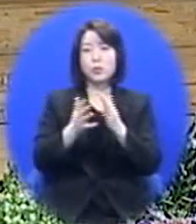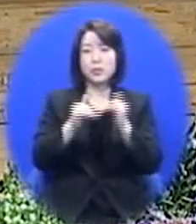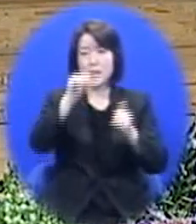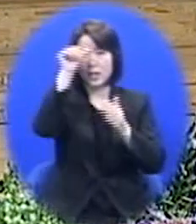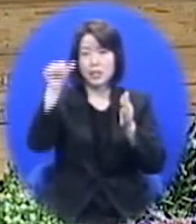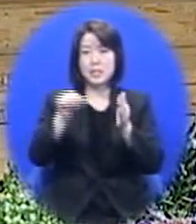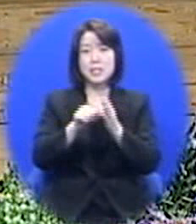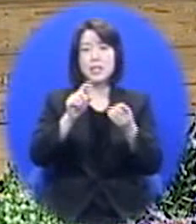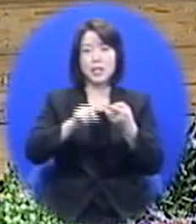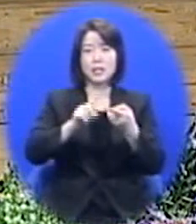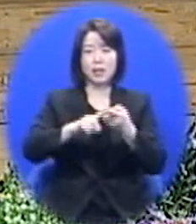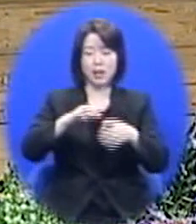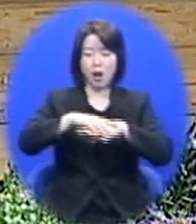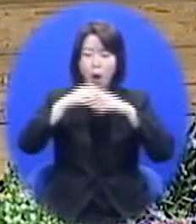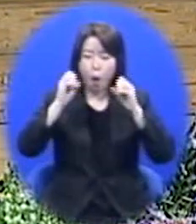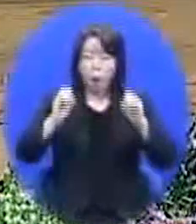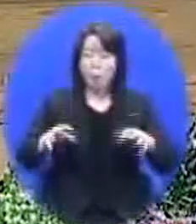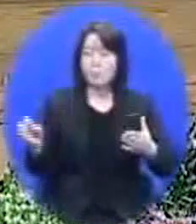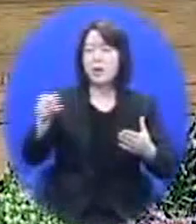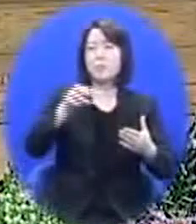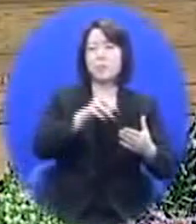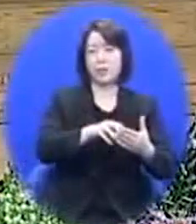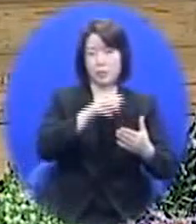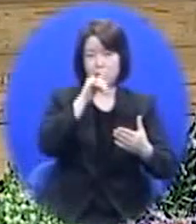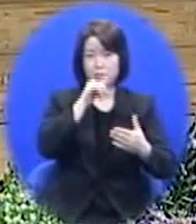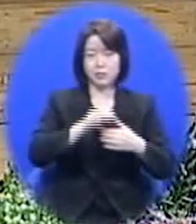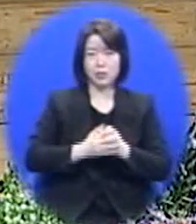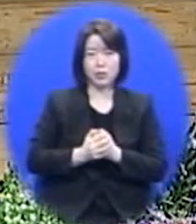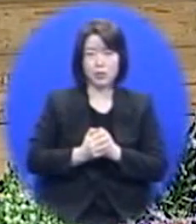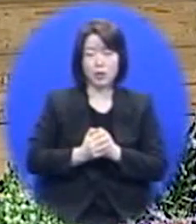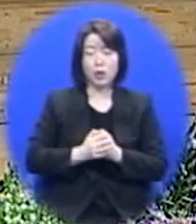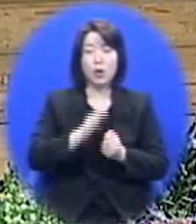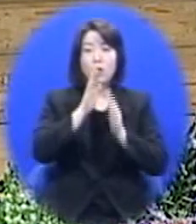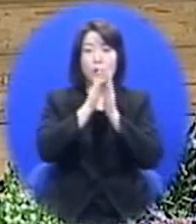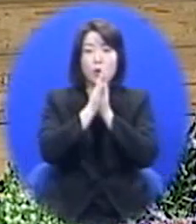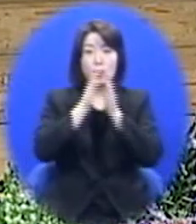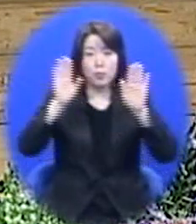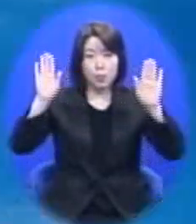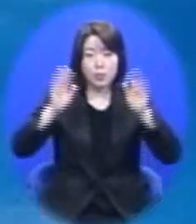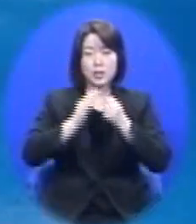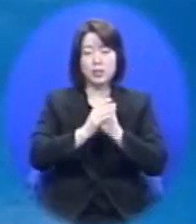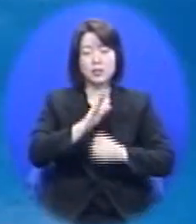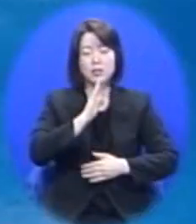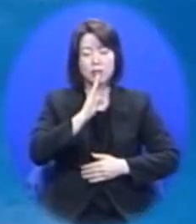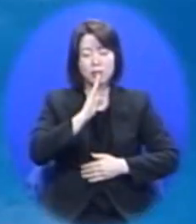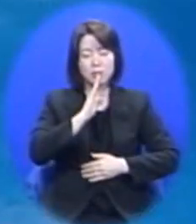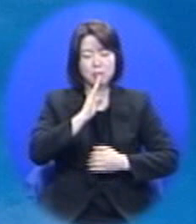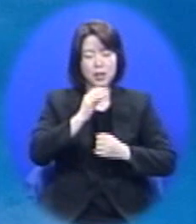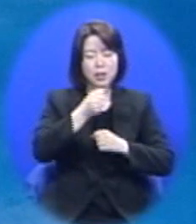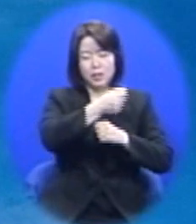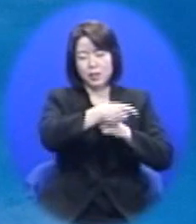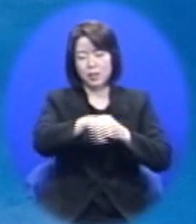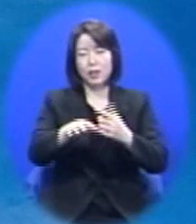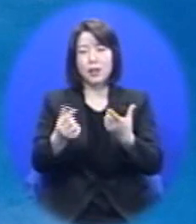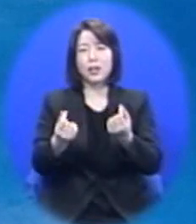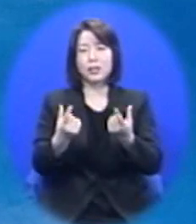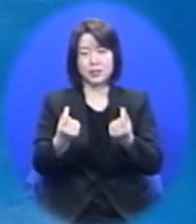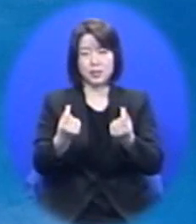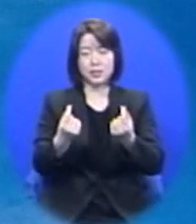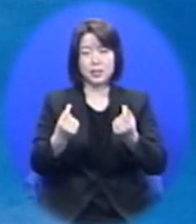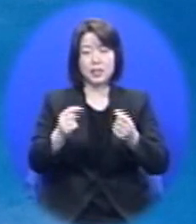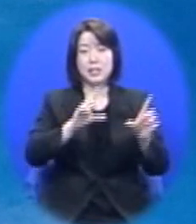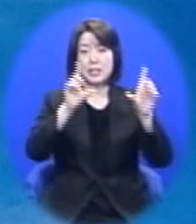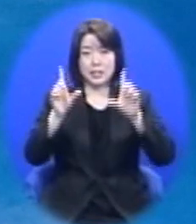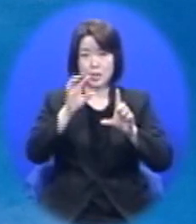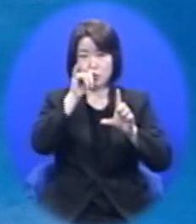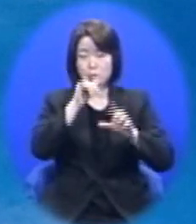담겨져 있습니다. 사실 모세는 아주 드라마틱한 삶을 살았고 어떻게 보면 대단히